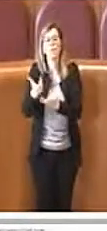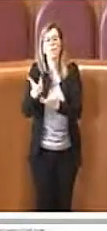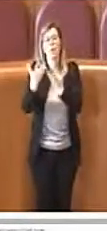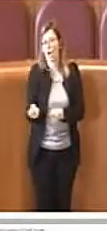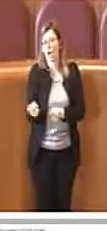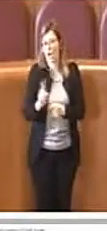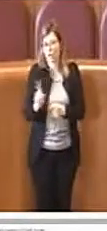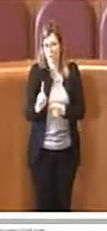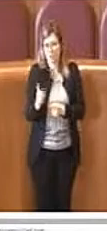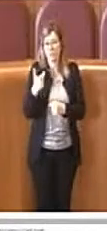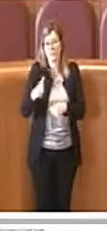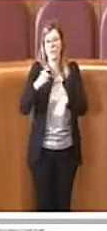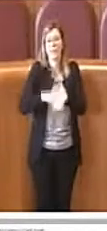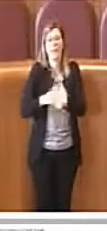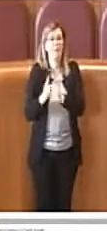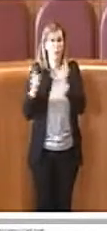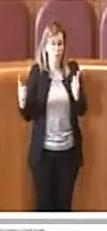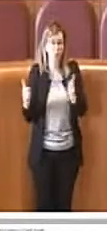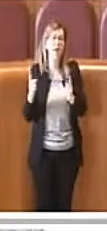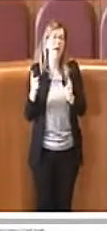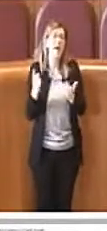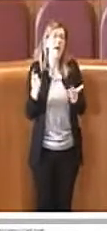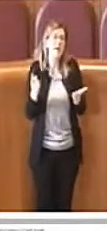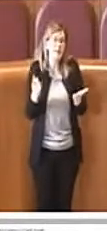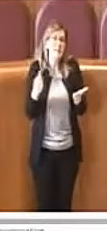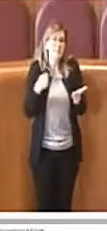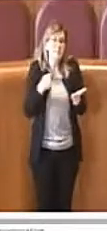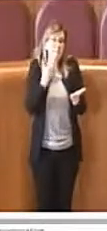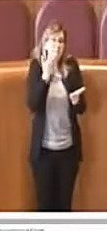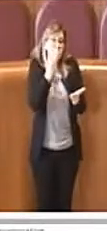accolta. Volevamo venire incontro con questo tipo di